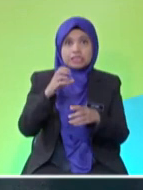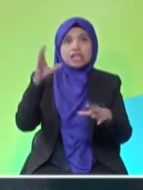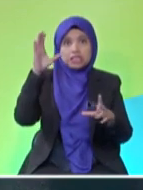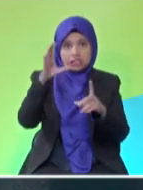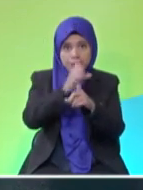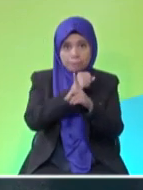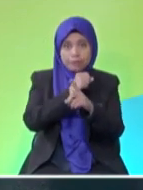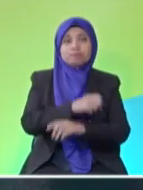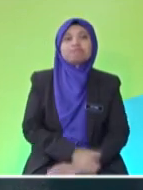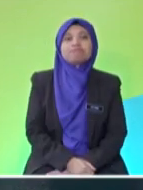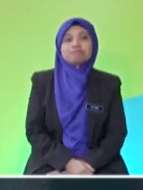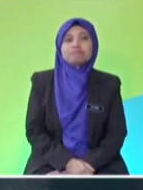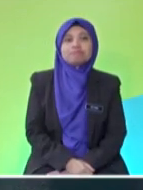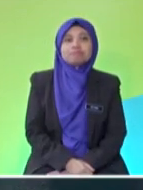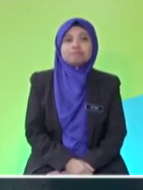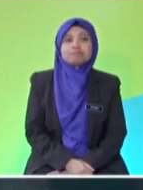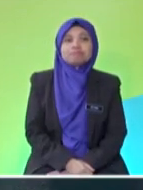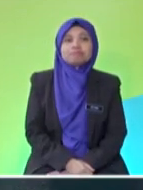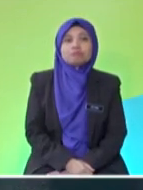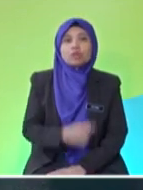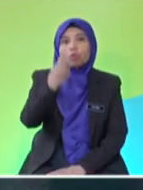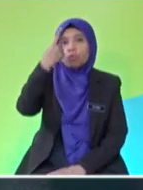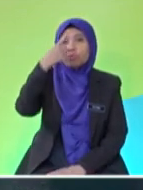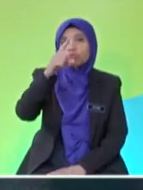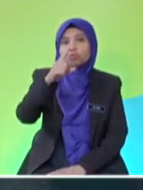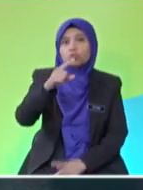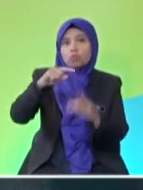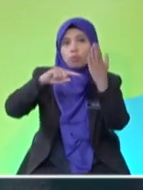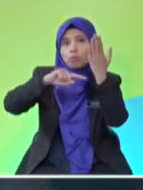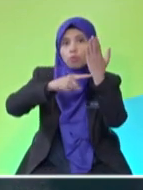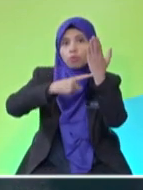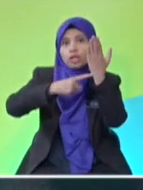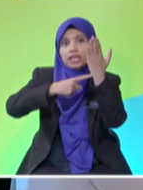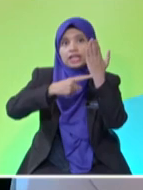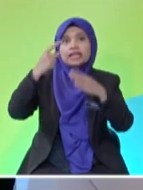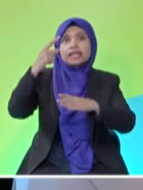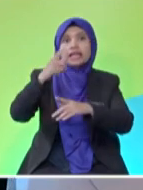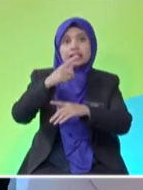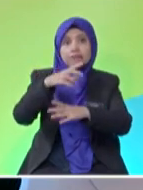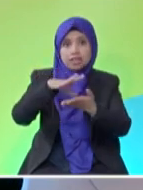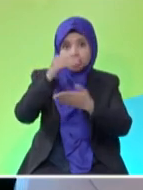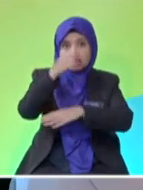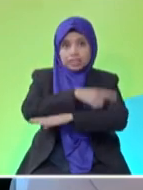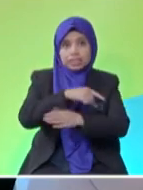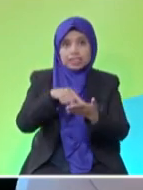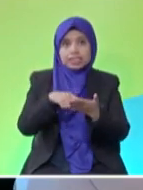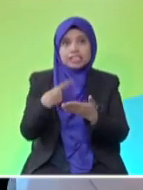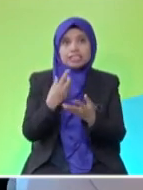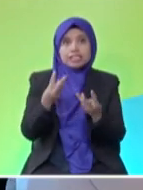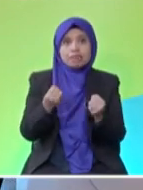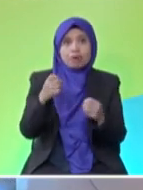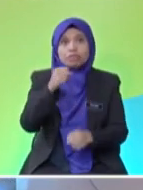semua baik jadi untuk memulihkan sesi kita pada hari ini kita tidak menyanyi